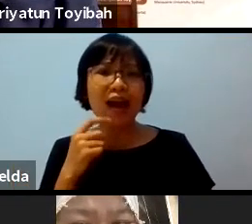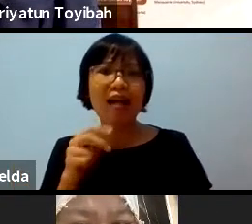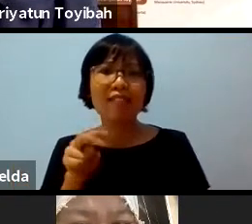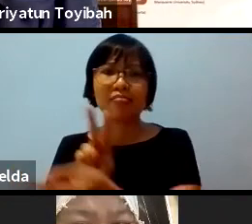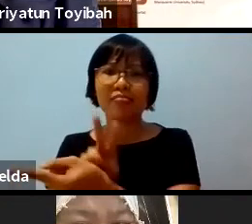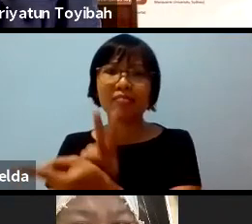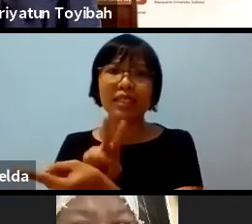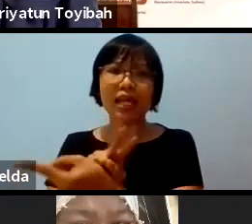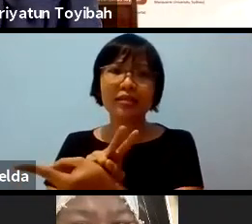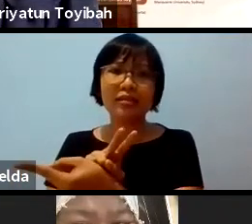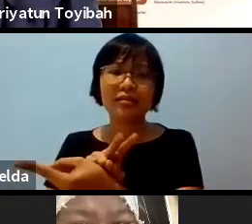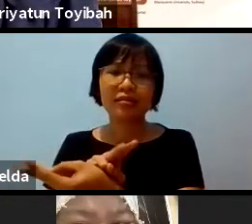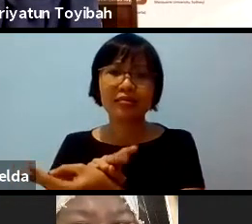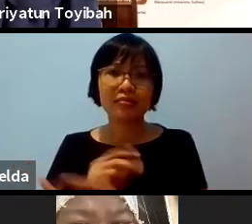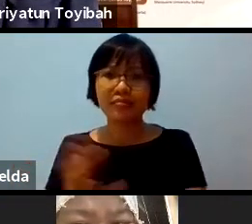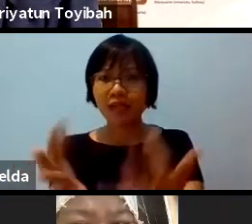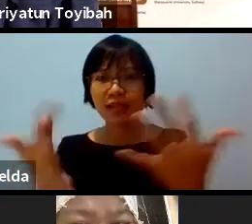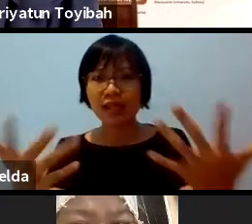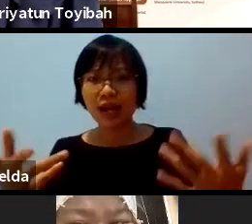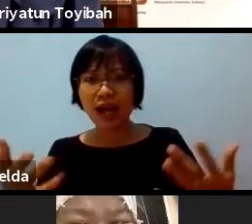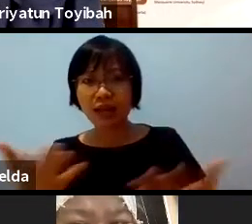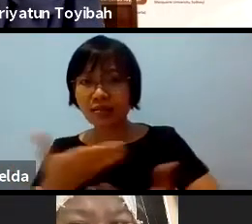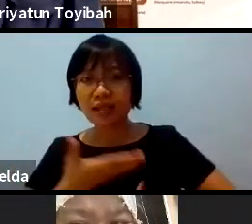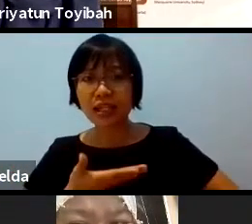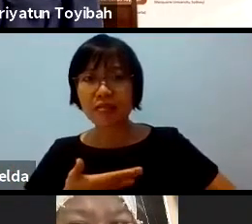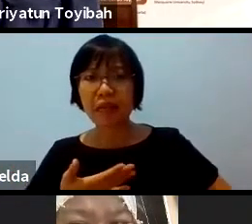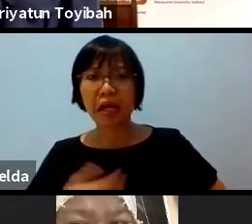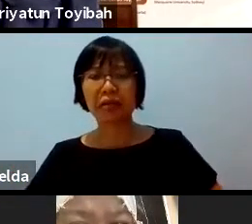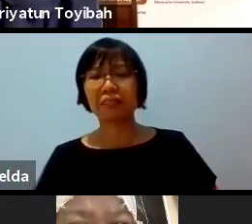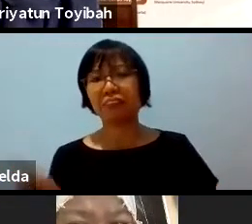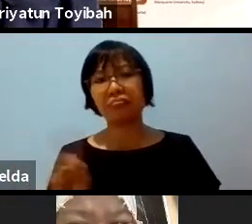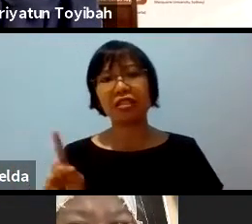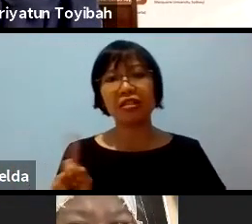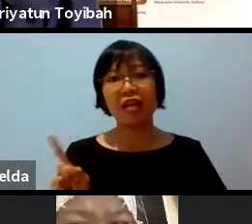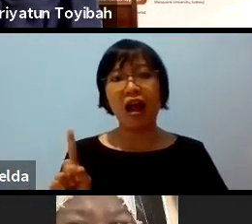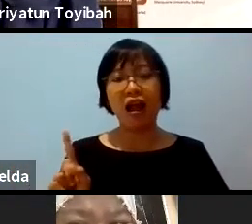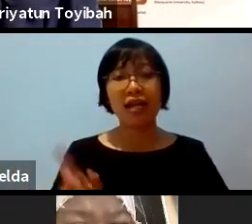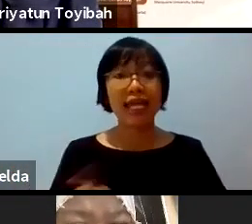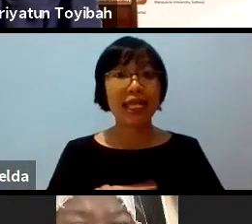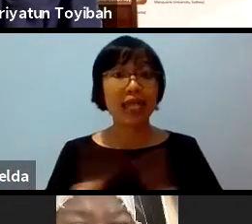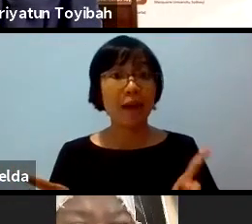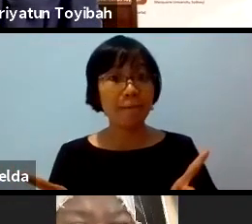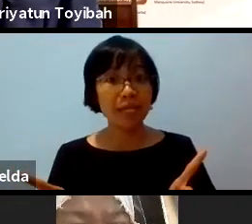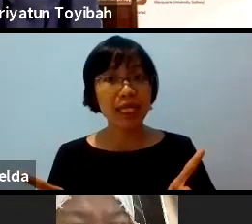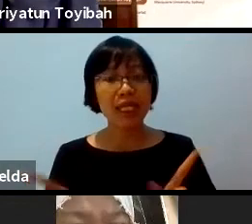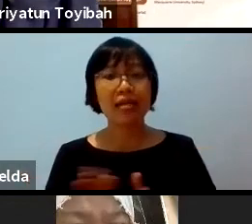yang diterima oleh masyarakat. Tetapi saya perhatikan ya, kalau generasi sekarang